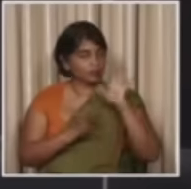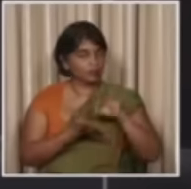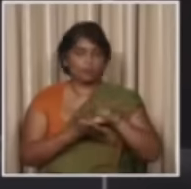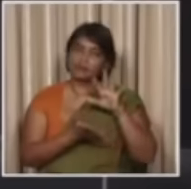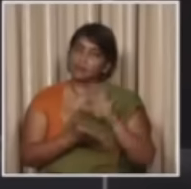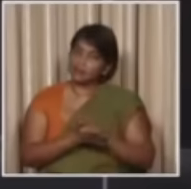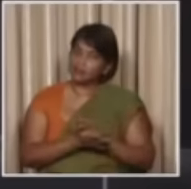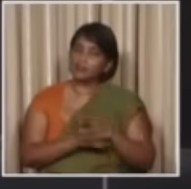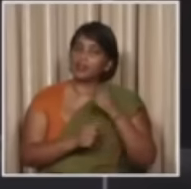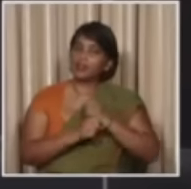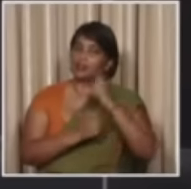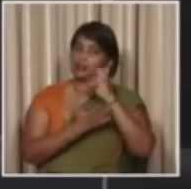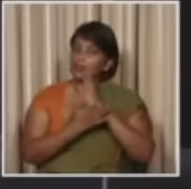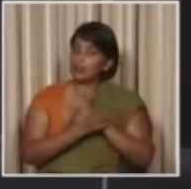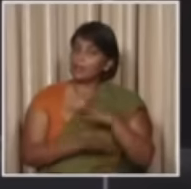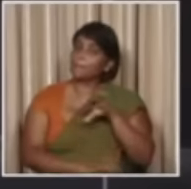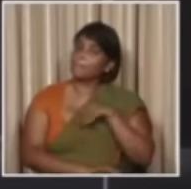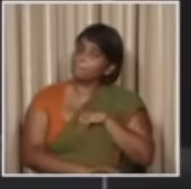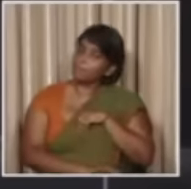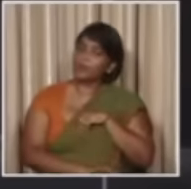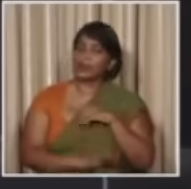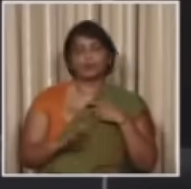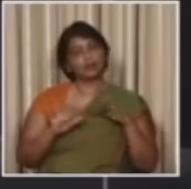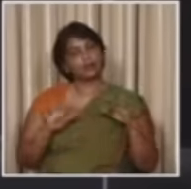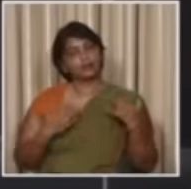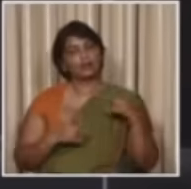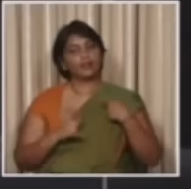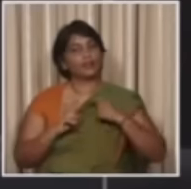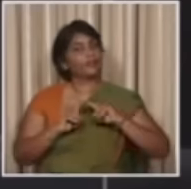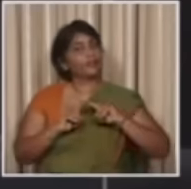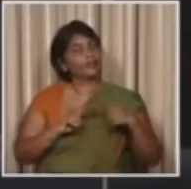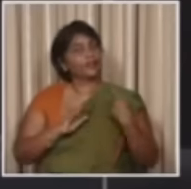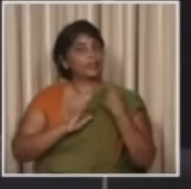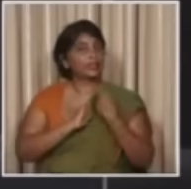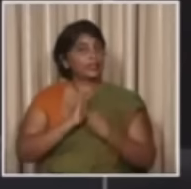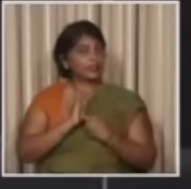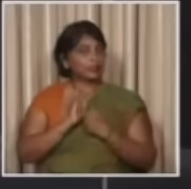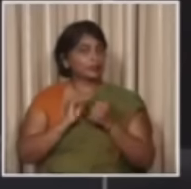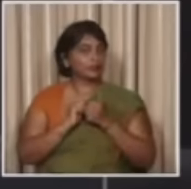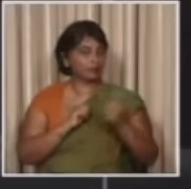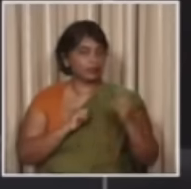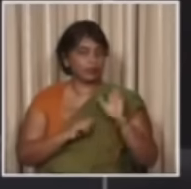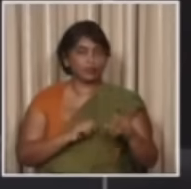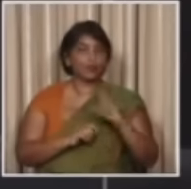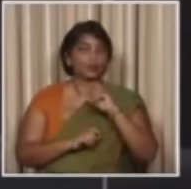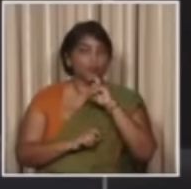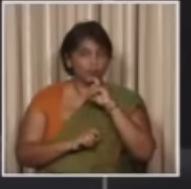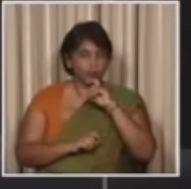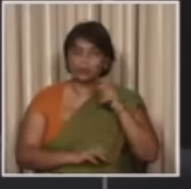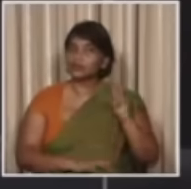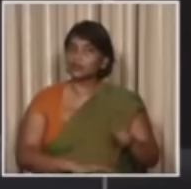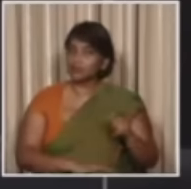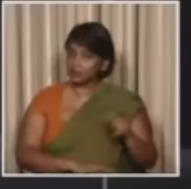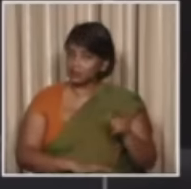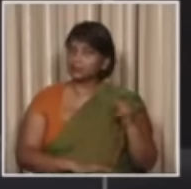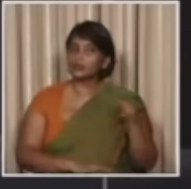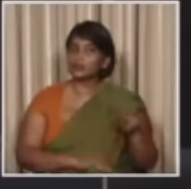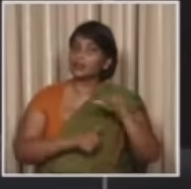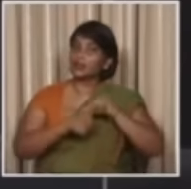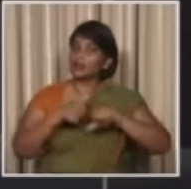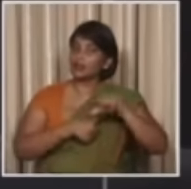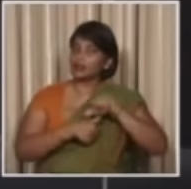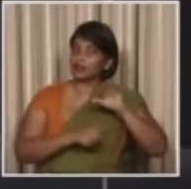හෝ ආණ්ඩුක ව්‍යවස්ථාවෙන් පිළිගන්නා ලද නැතහොත් වෙනත් යම් නීතියකින් ඇතිකොට පිහිටවන ලද අධිකරණ විනිශ්චය අධිකාර සහ ආයතන